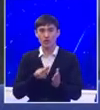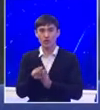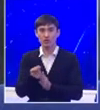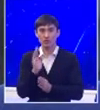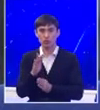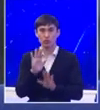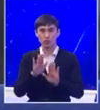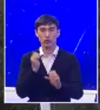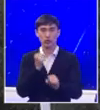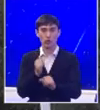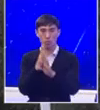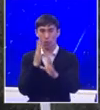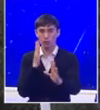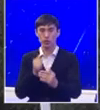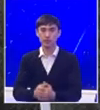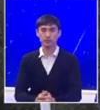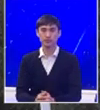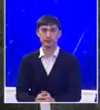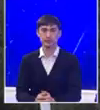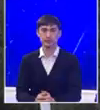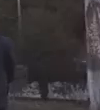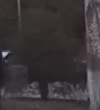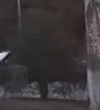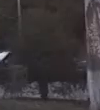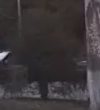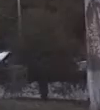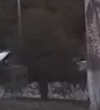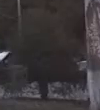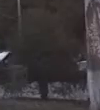будут только строго по очереди. Надежда Белова, Габит Кабдрахман, телеканал ЖТСУ.